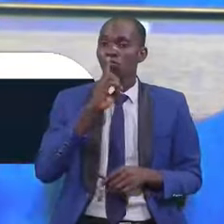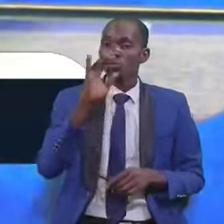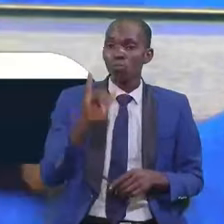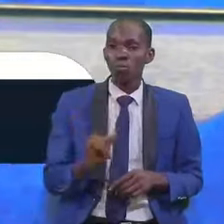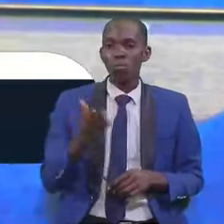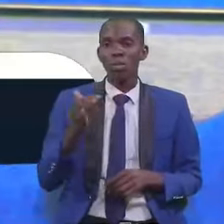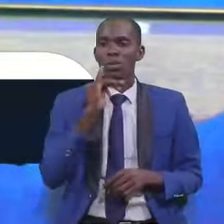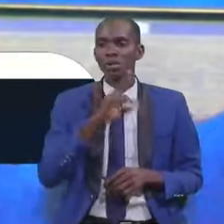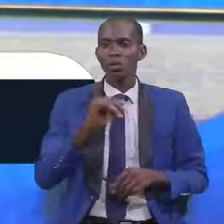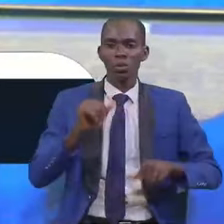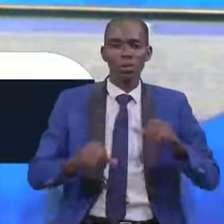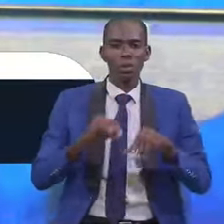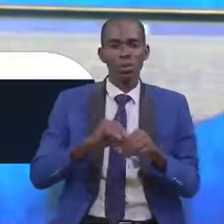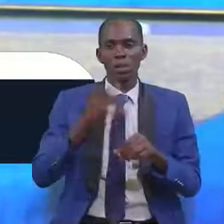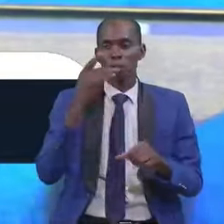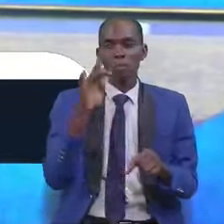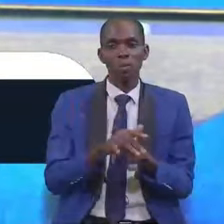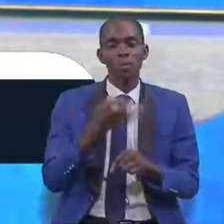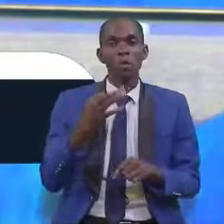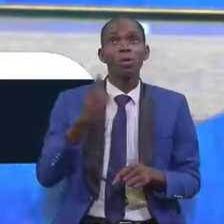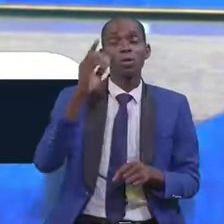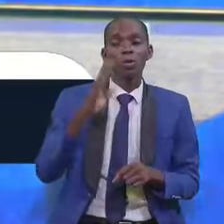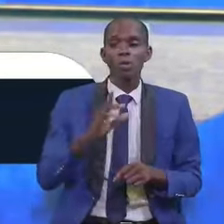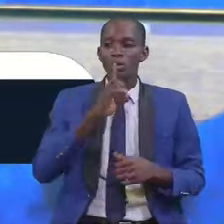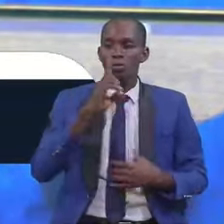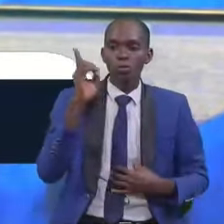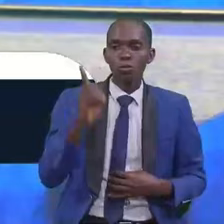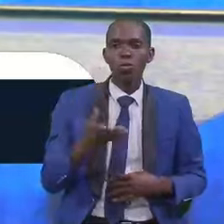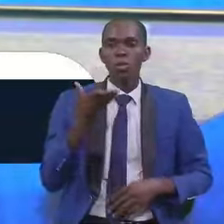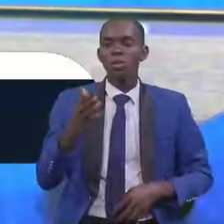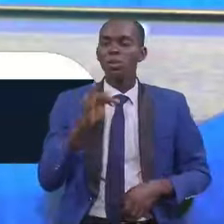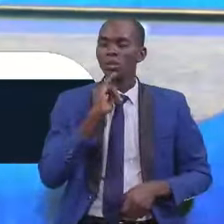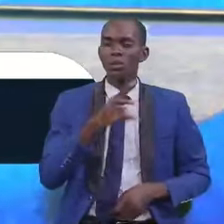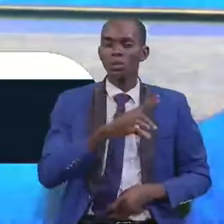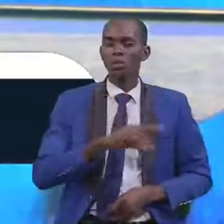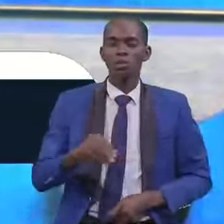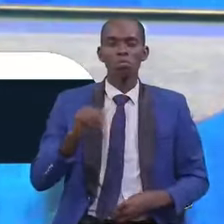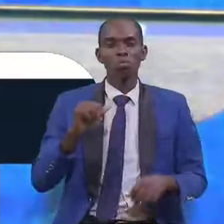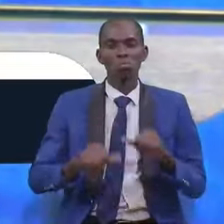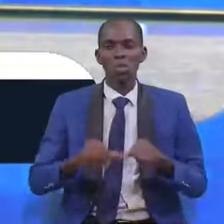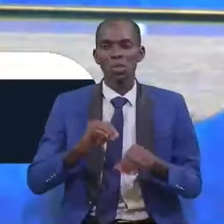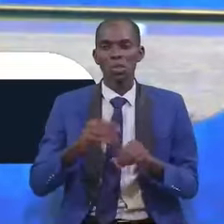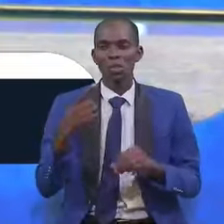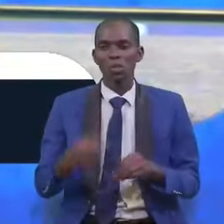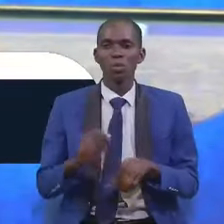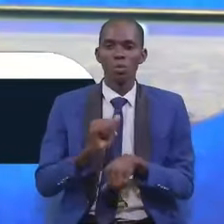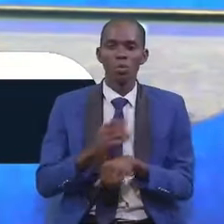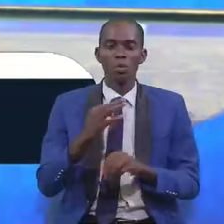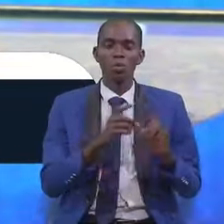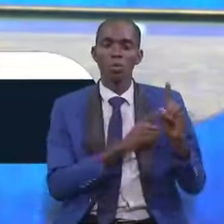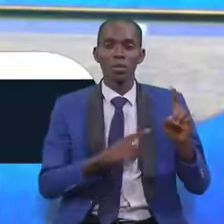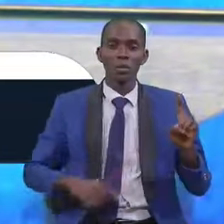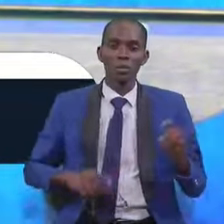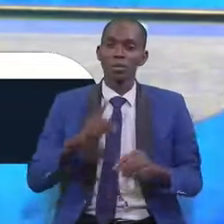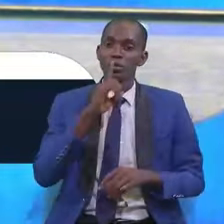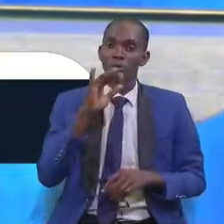Dieu. Certainement, cependant, il n'y a pas de juste dans la manifestation de la puissance de Dieu. Cependant,